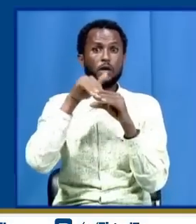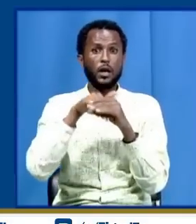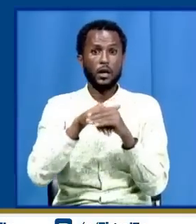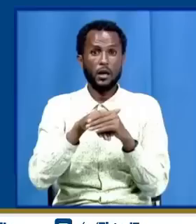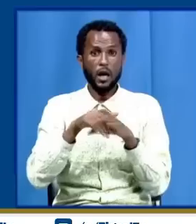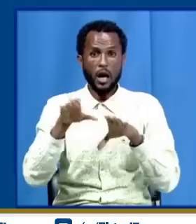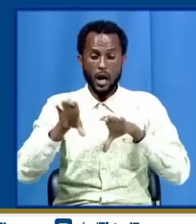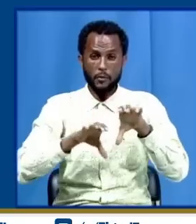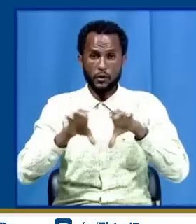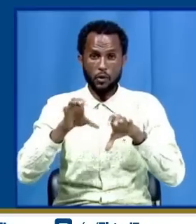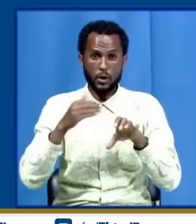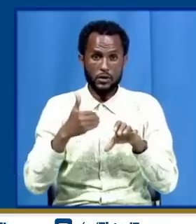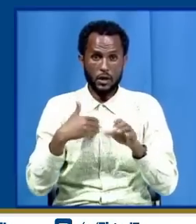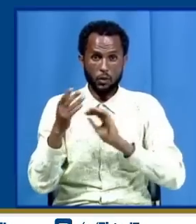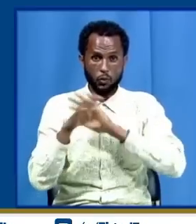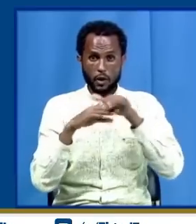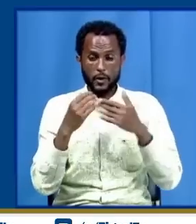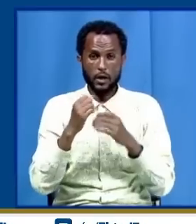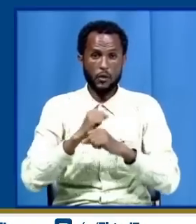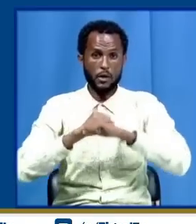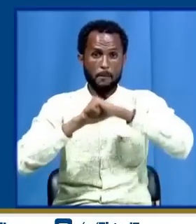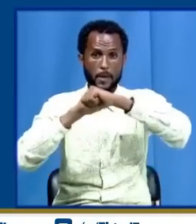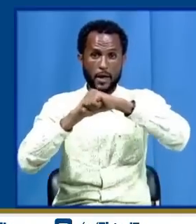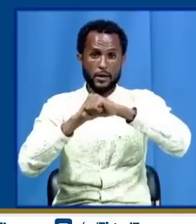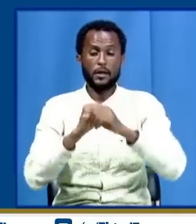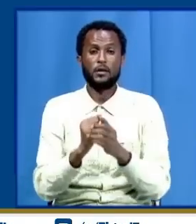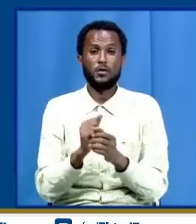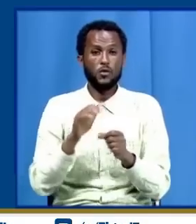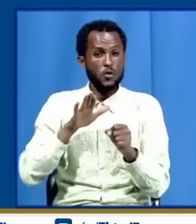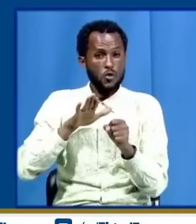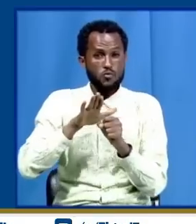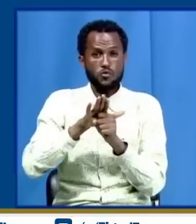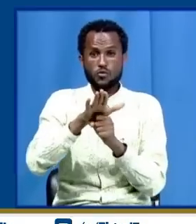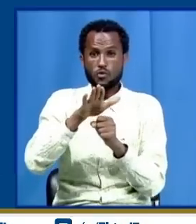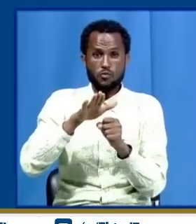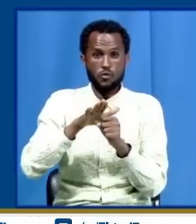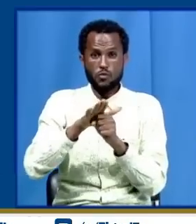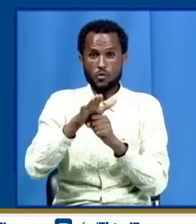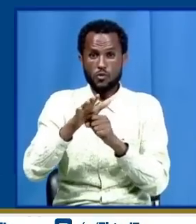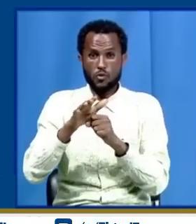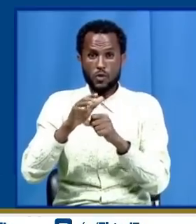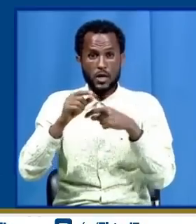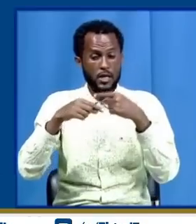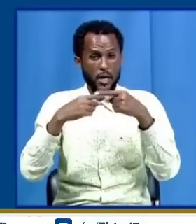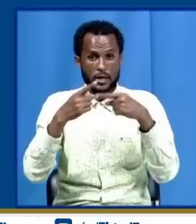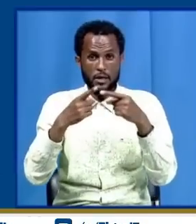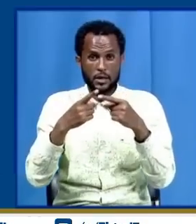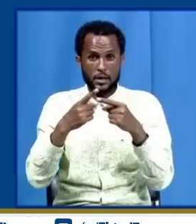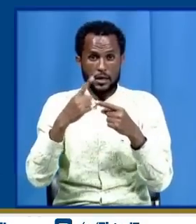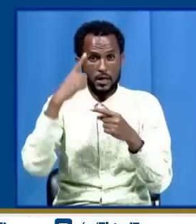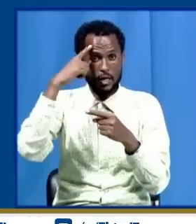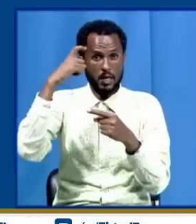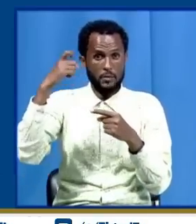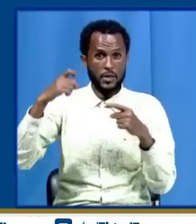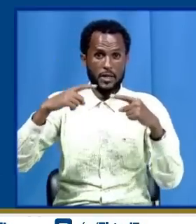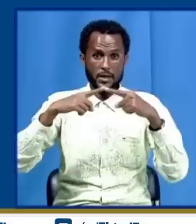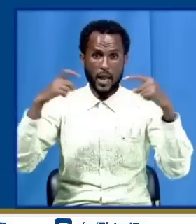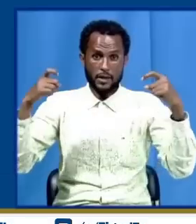ኣብ እንገብሮ ዘለና ኩለ መዳያዊ መኸተም ሙሉእ ብምሉእ ክትኸትትን ሕልሚ